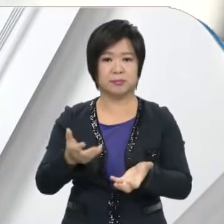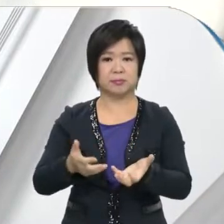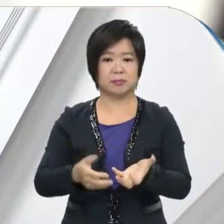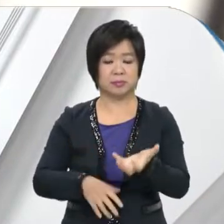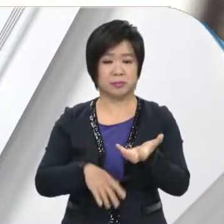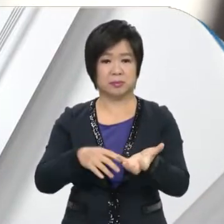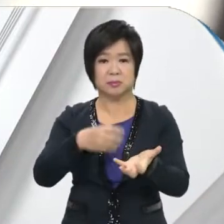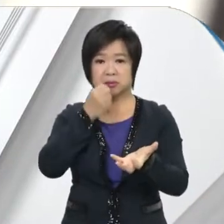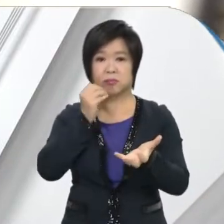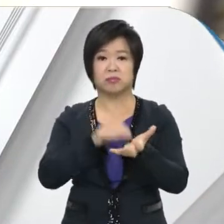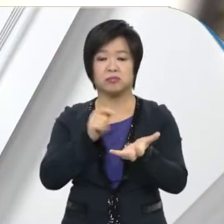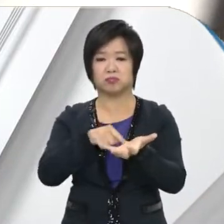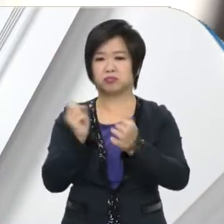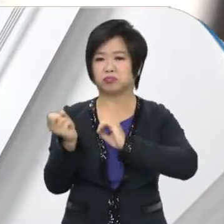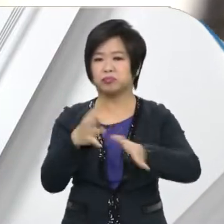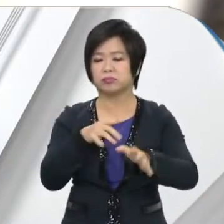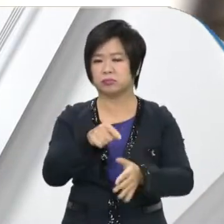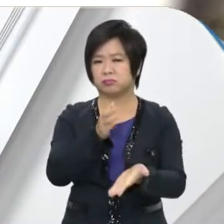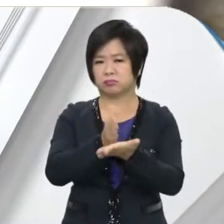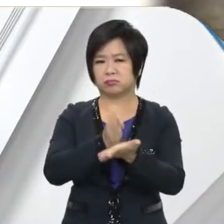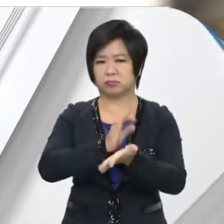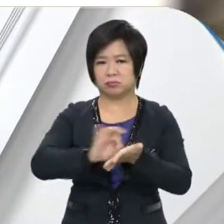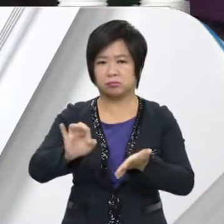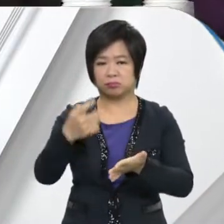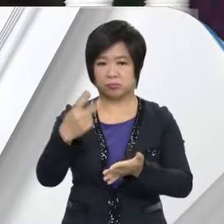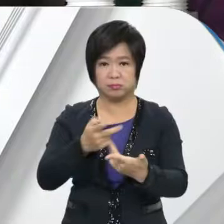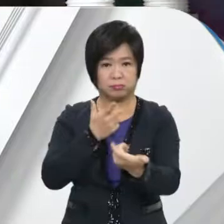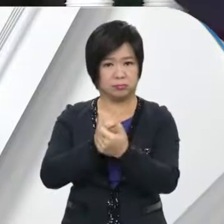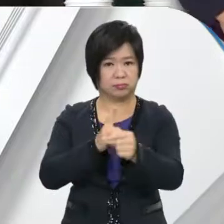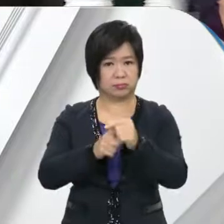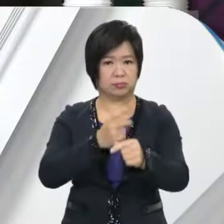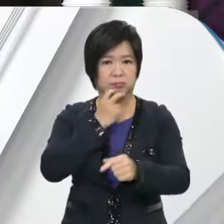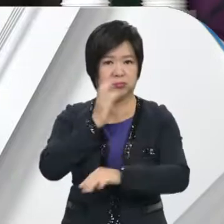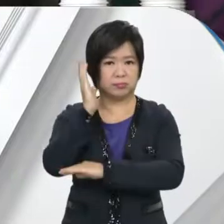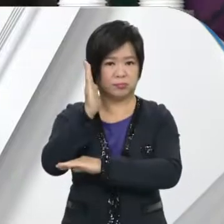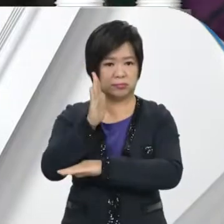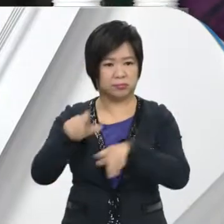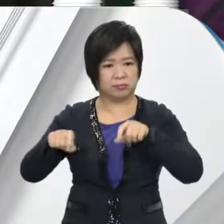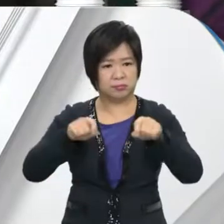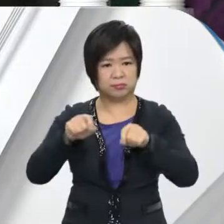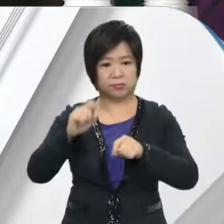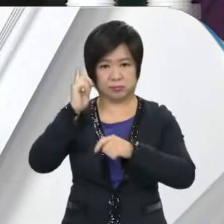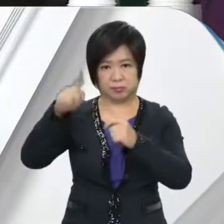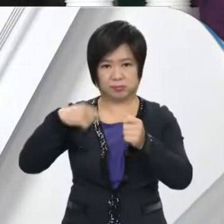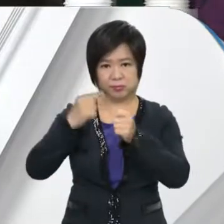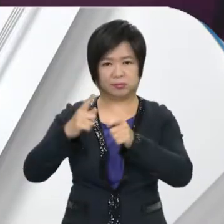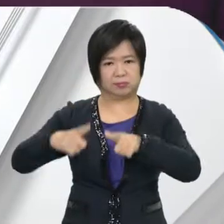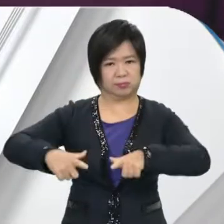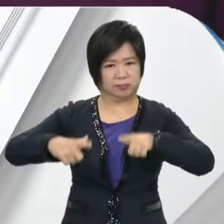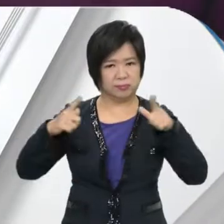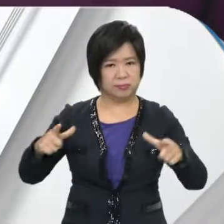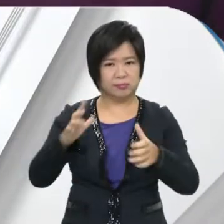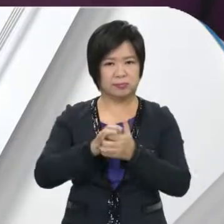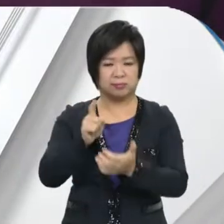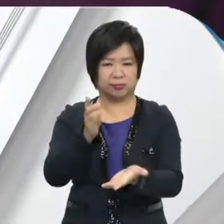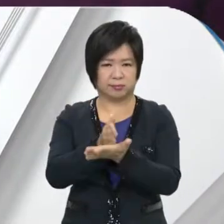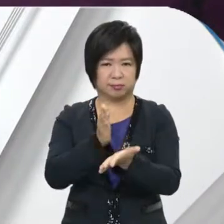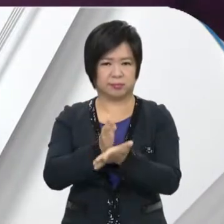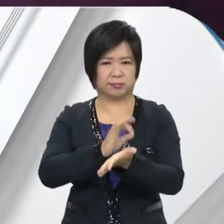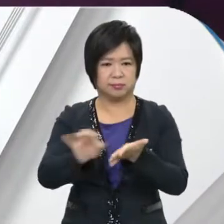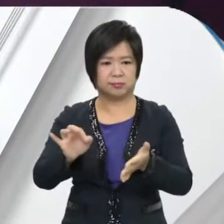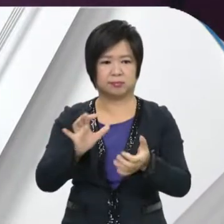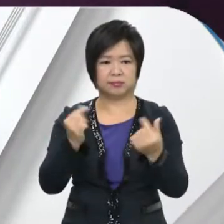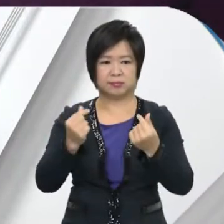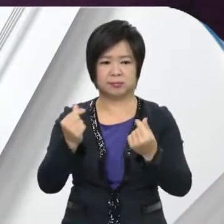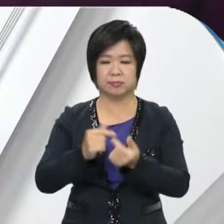做平替的餐具。另外，县政府也会配合重用政策，先到此固定型气息，扩大经营范围。到经